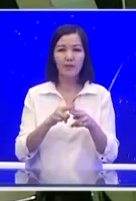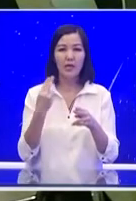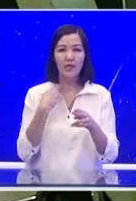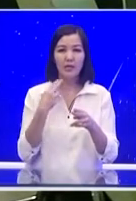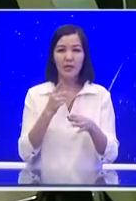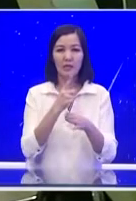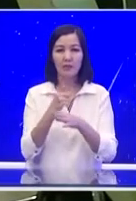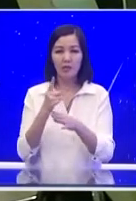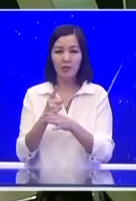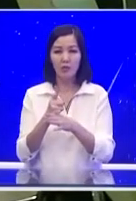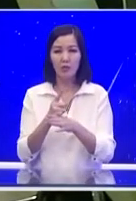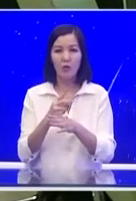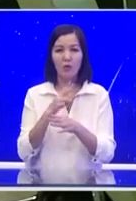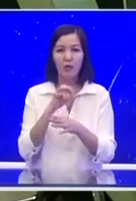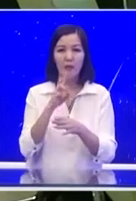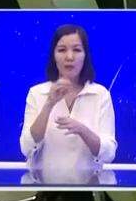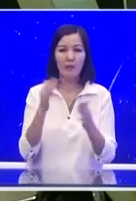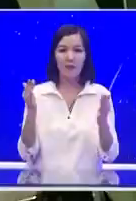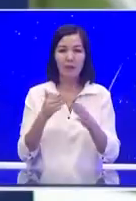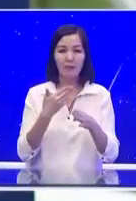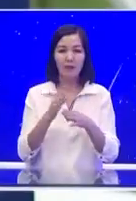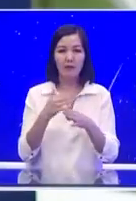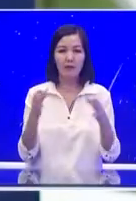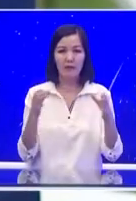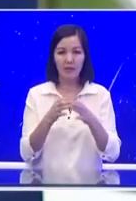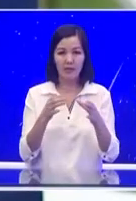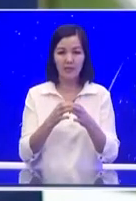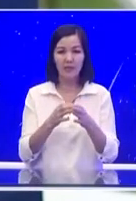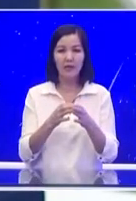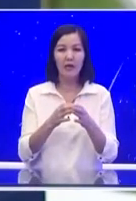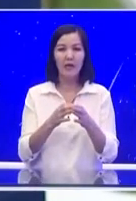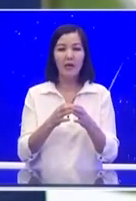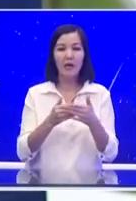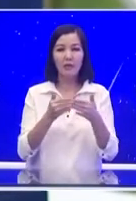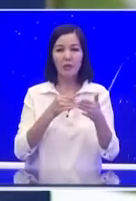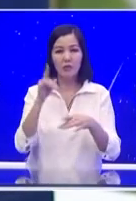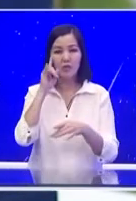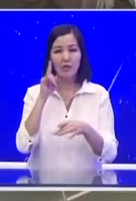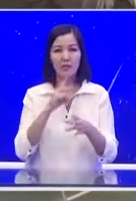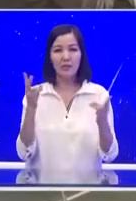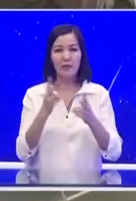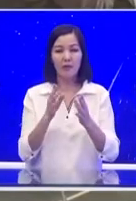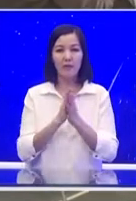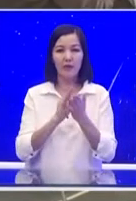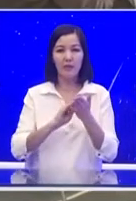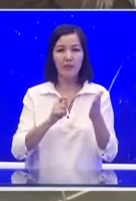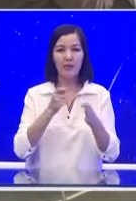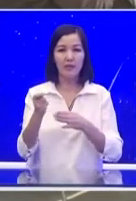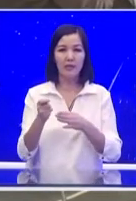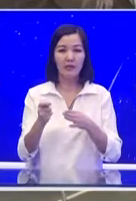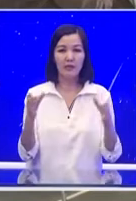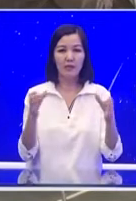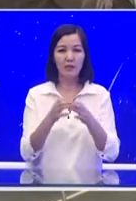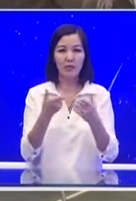долги запрещено также ломбардам и микрофинансовым организациям. Для оформления отсрочки казахстанцам необходимо подать заявку в